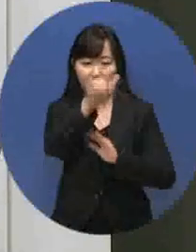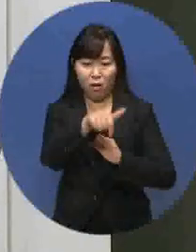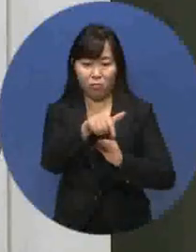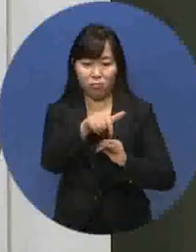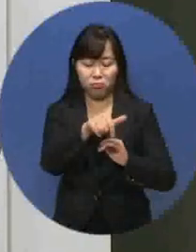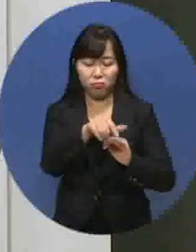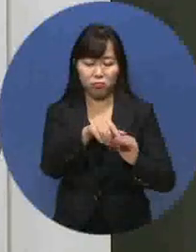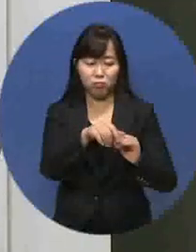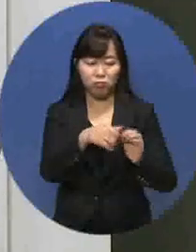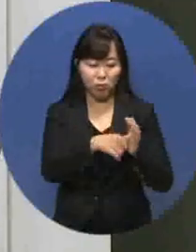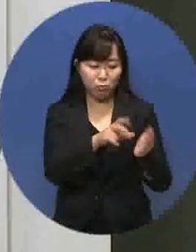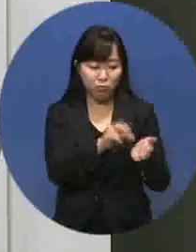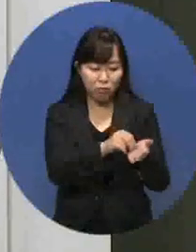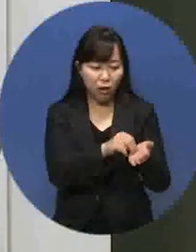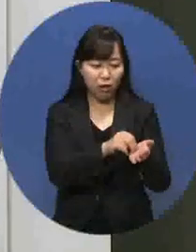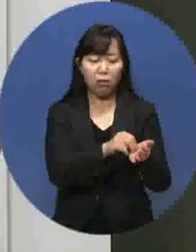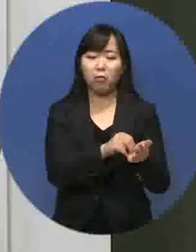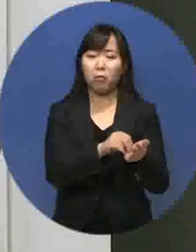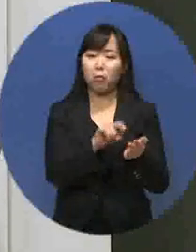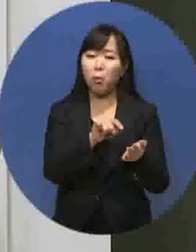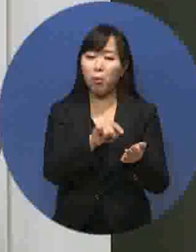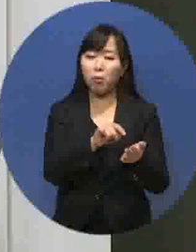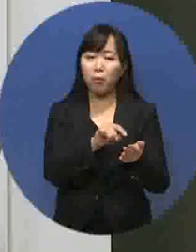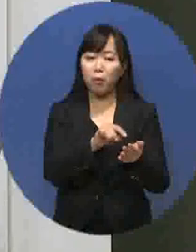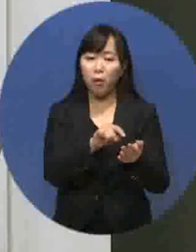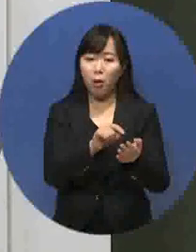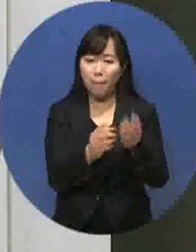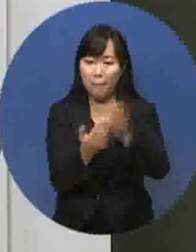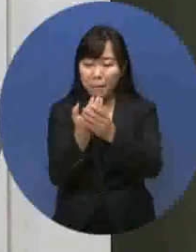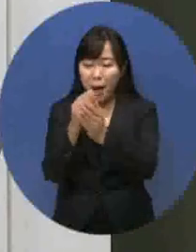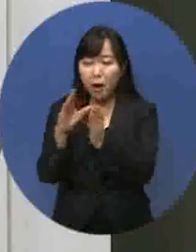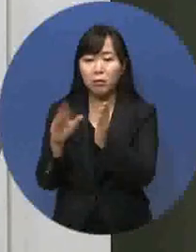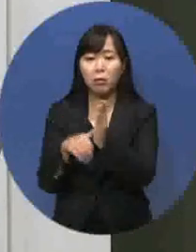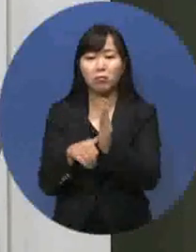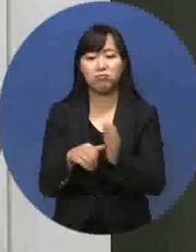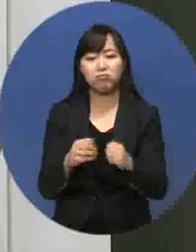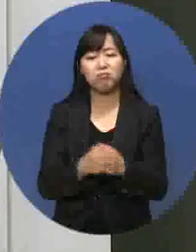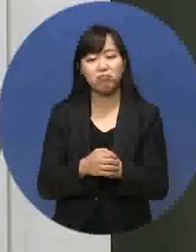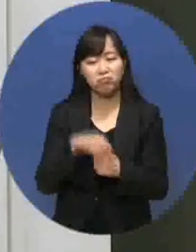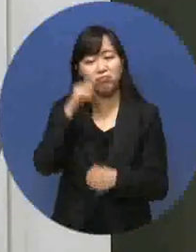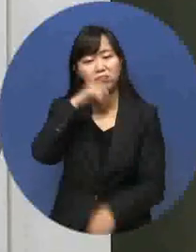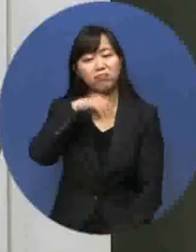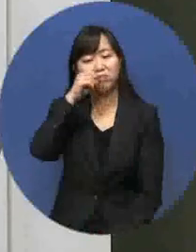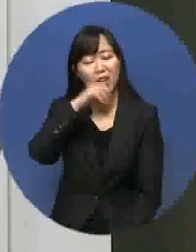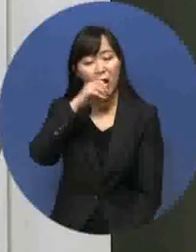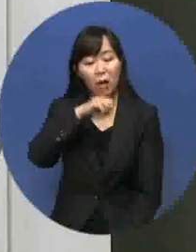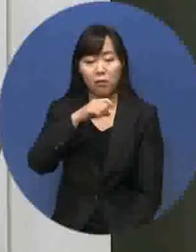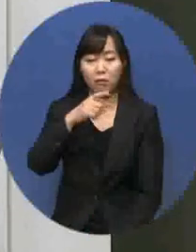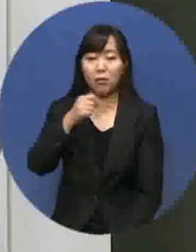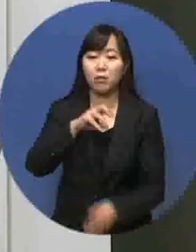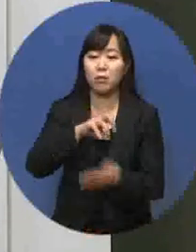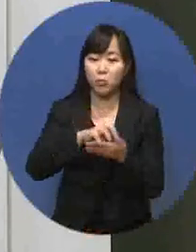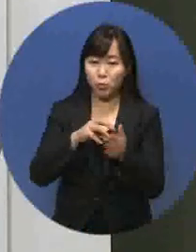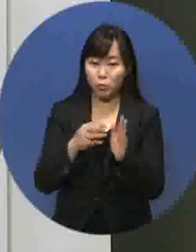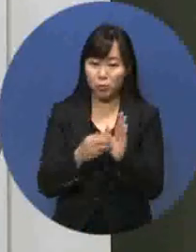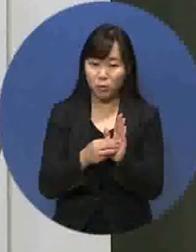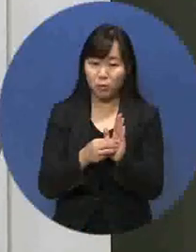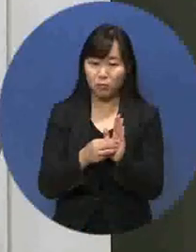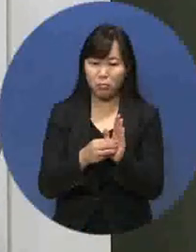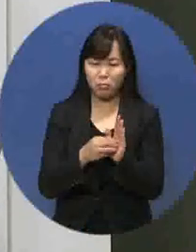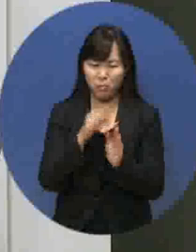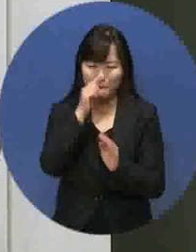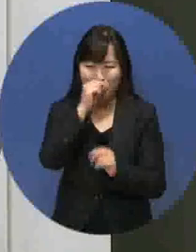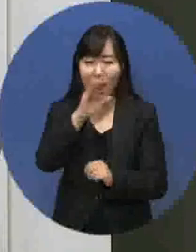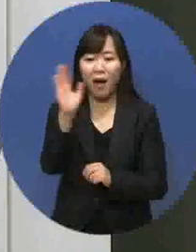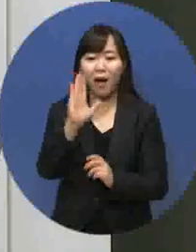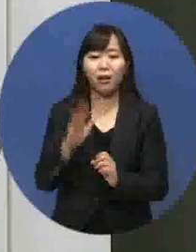북한의 핵무기 문제라든가 이런 것이 터져 나올 때도 뭐 그러나 보다 이런 정도로 민감한